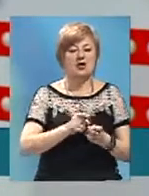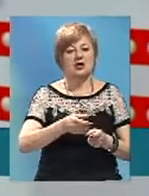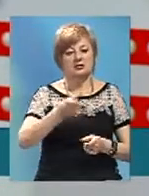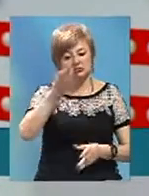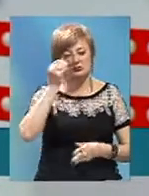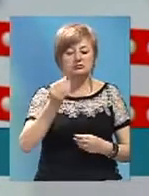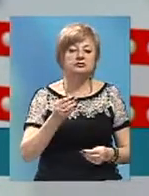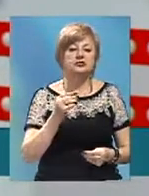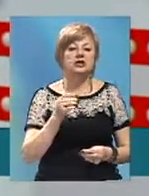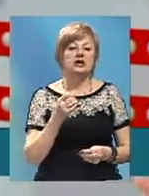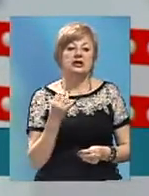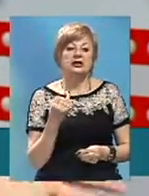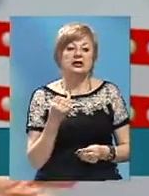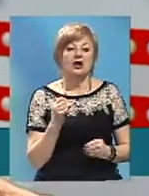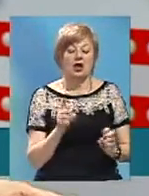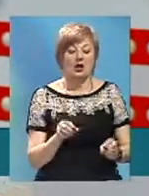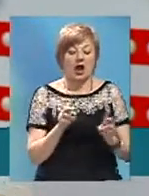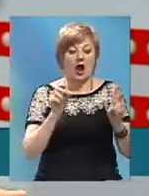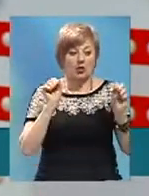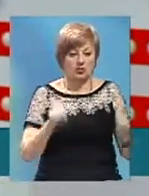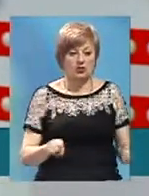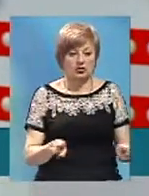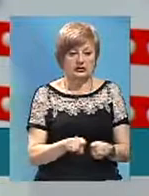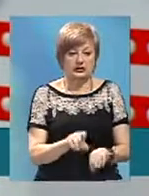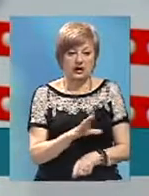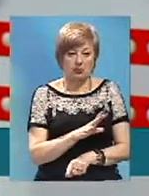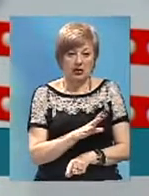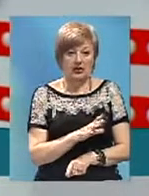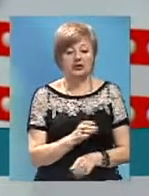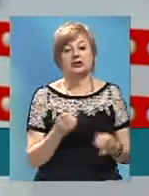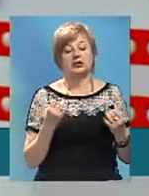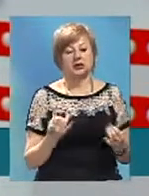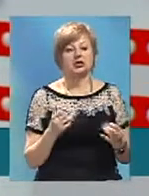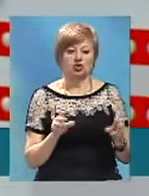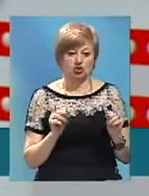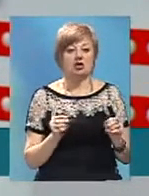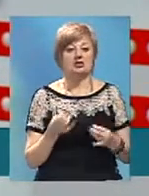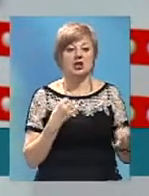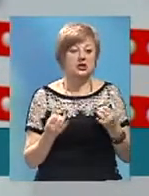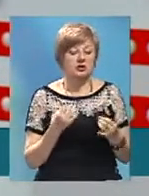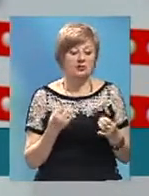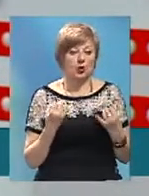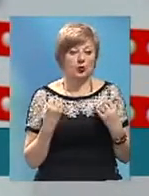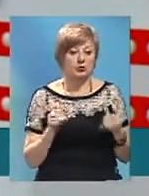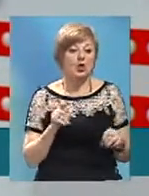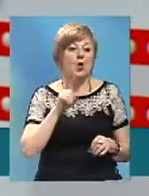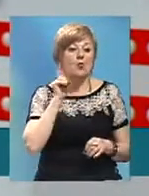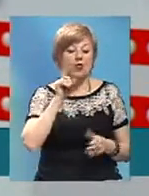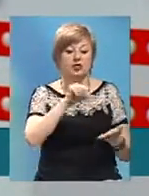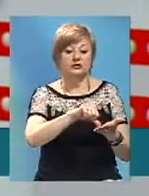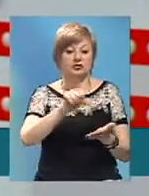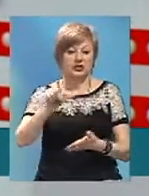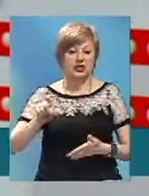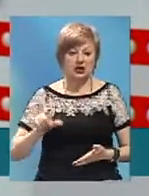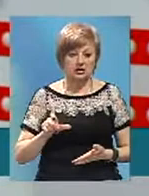і в сторону, як так може бути, і відверті від того, що там молоді представники політичних